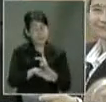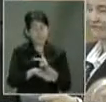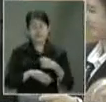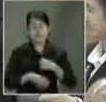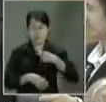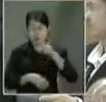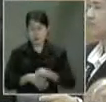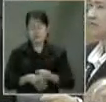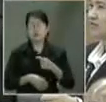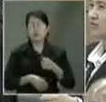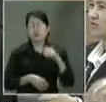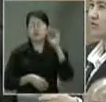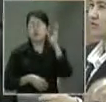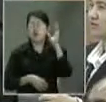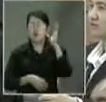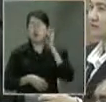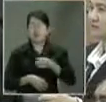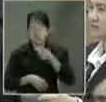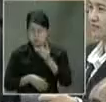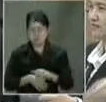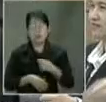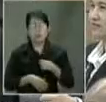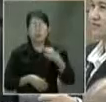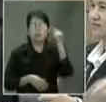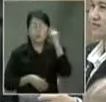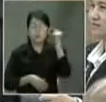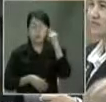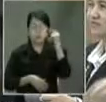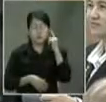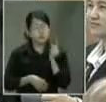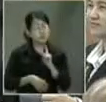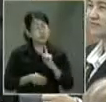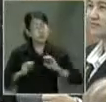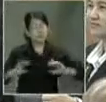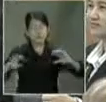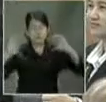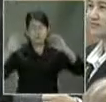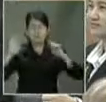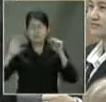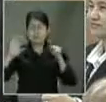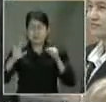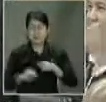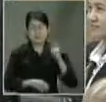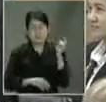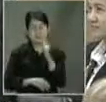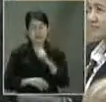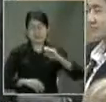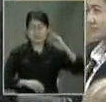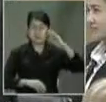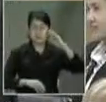ความสนิทใจเชื่อด้วยความบริสุทธิ์ใจครับว่ารัฐบาลสั่งฆ่าประชาชนแ